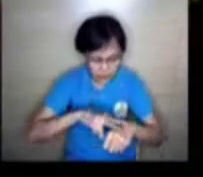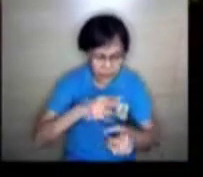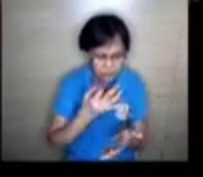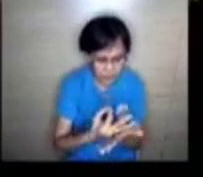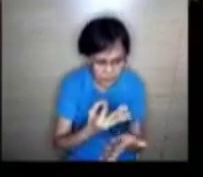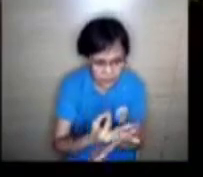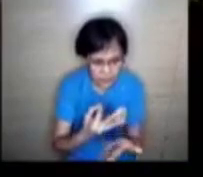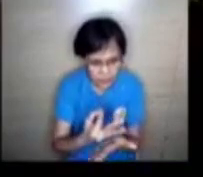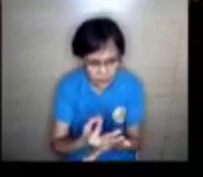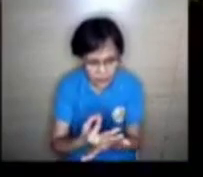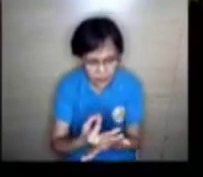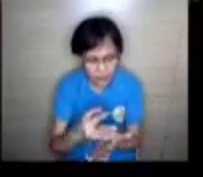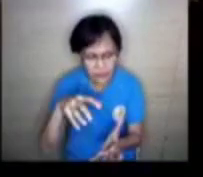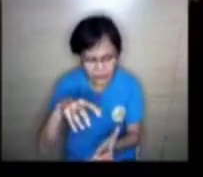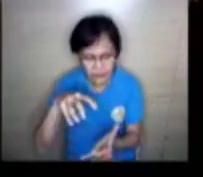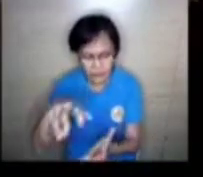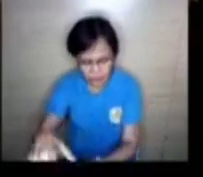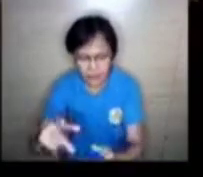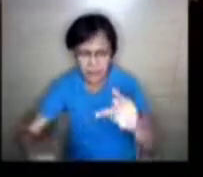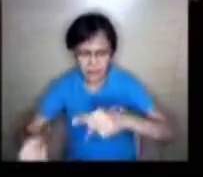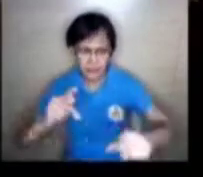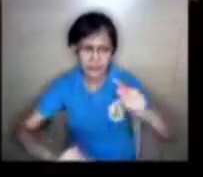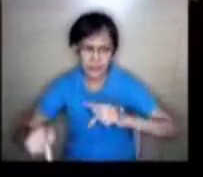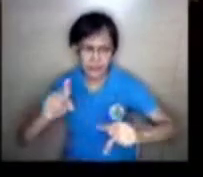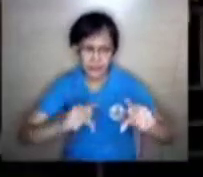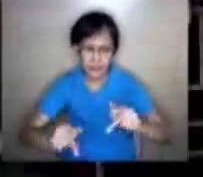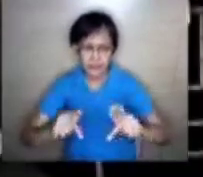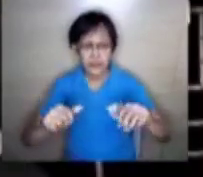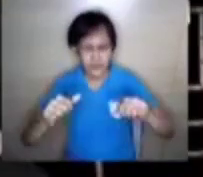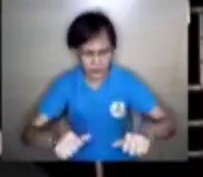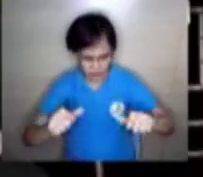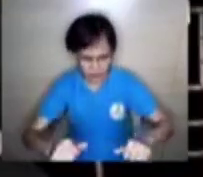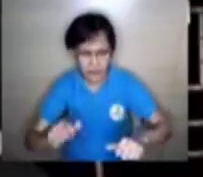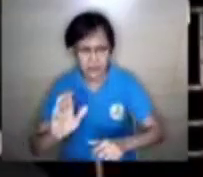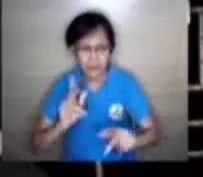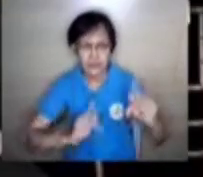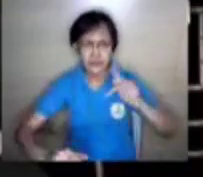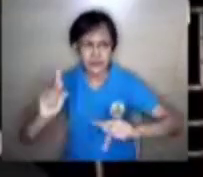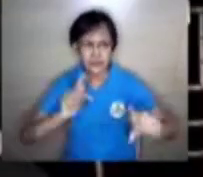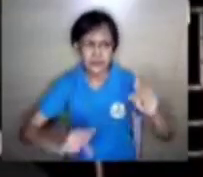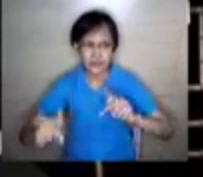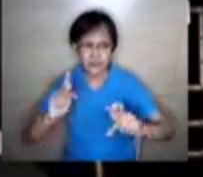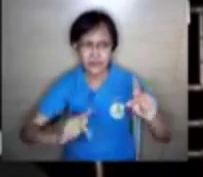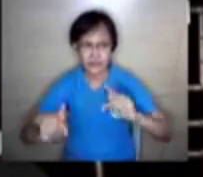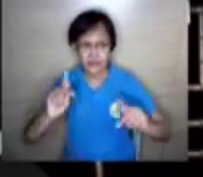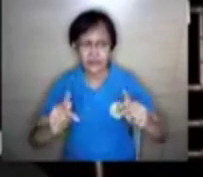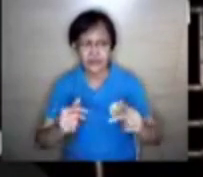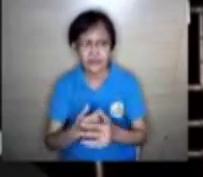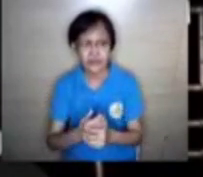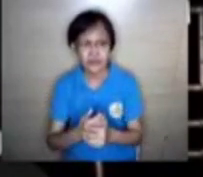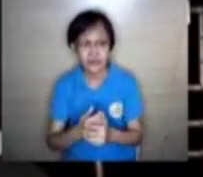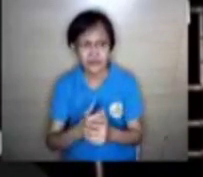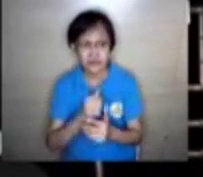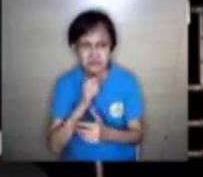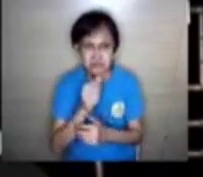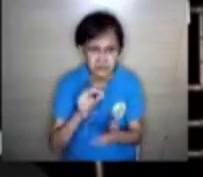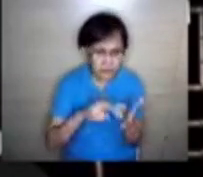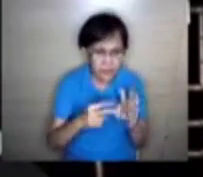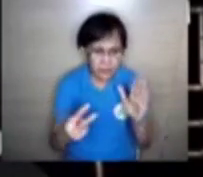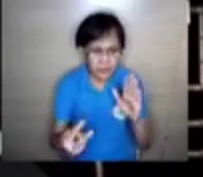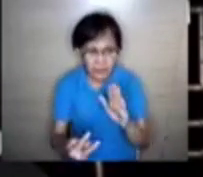din natin ang absorptive capacity ng ating lungsod. Yung 2.3 billion pesos na ito, hindi ko naman po sinasabi